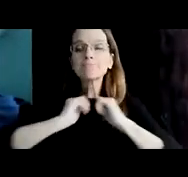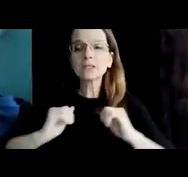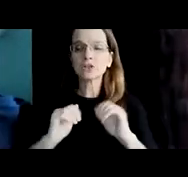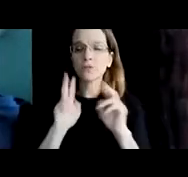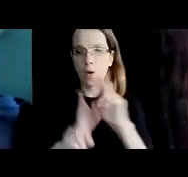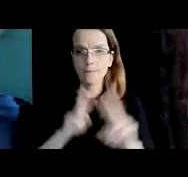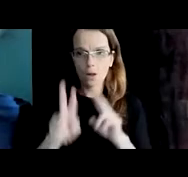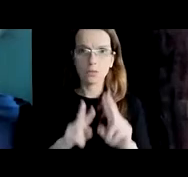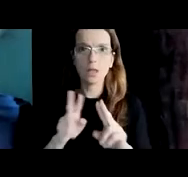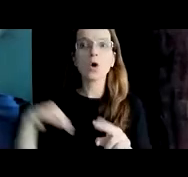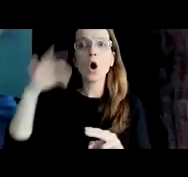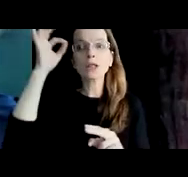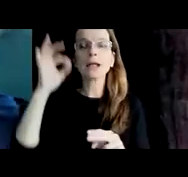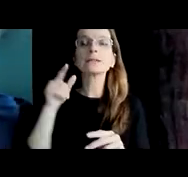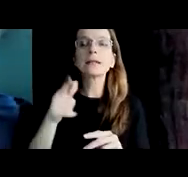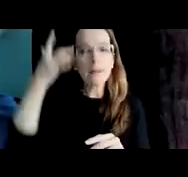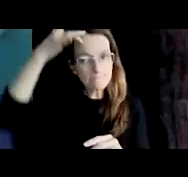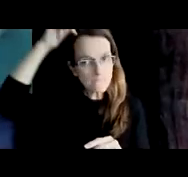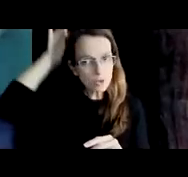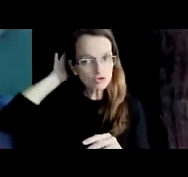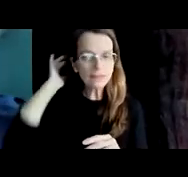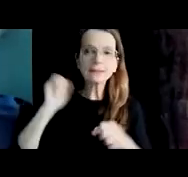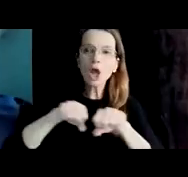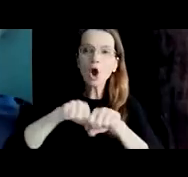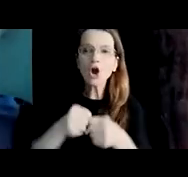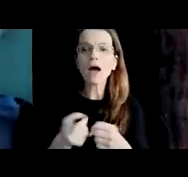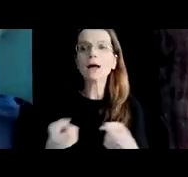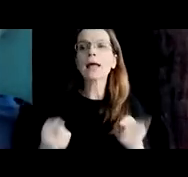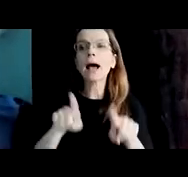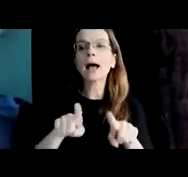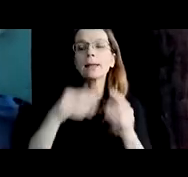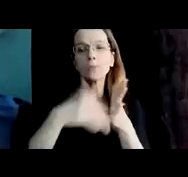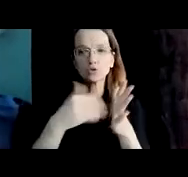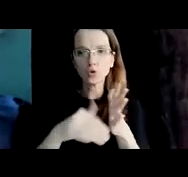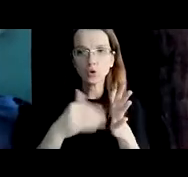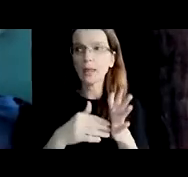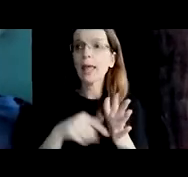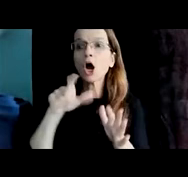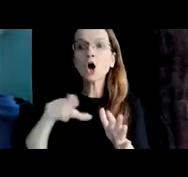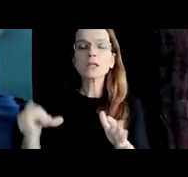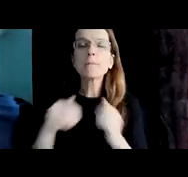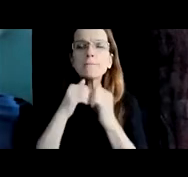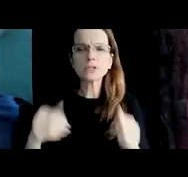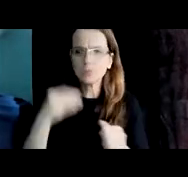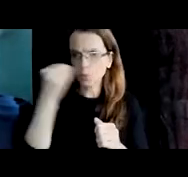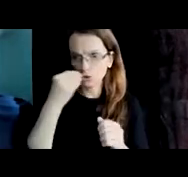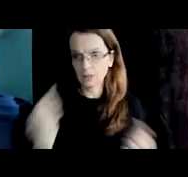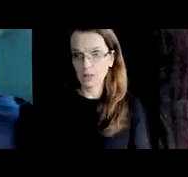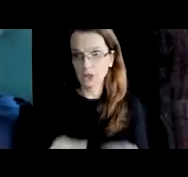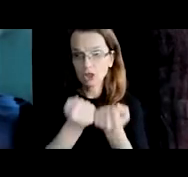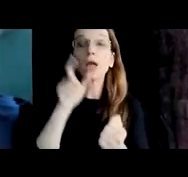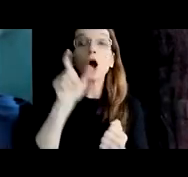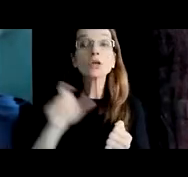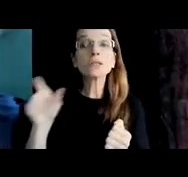odrasle osebe s pridobljenimi možganskimi okvarami ali poškodbami, osebe s specifičnimi učnimi težavami in osebe z